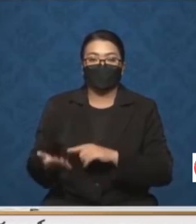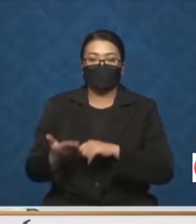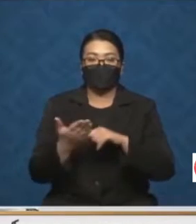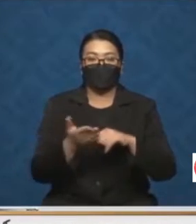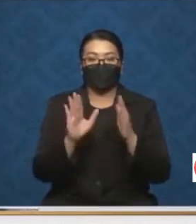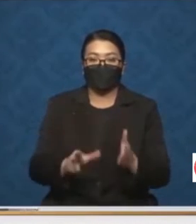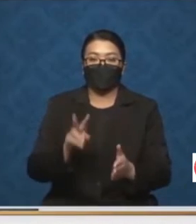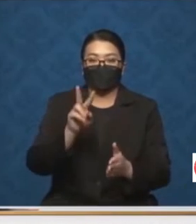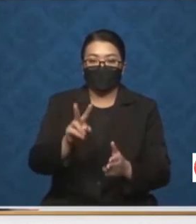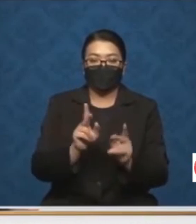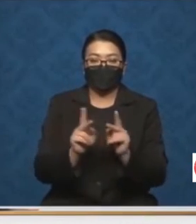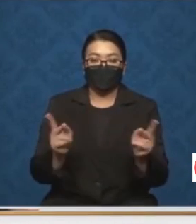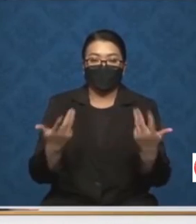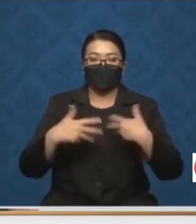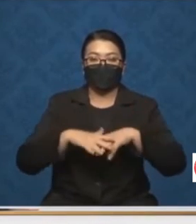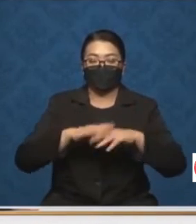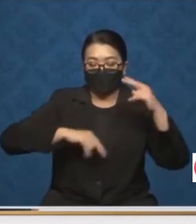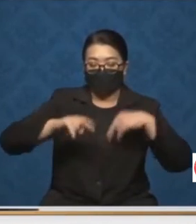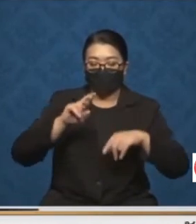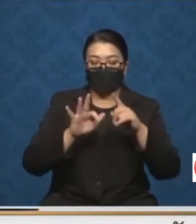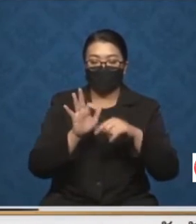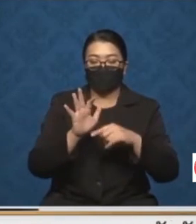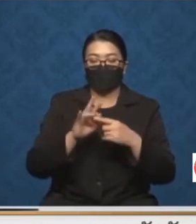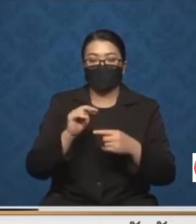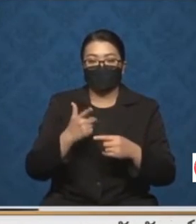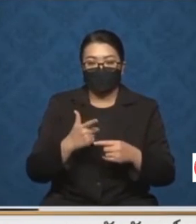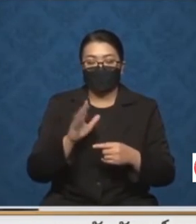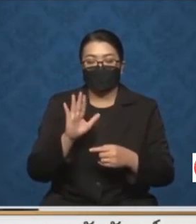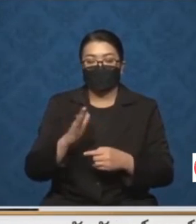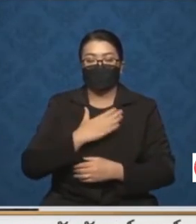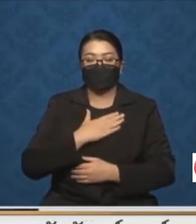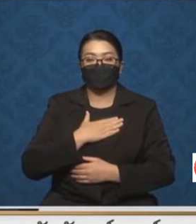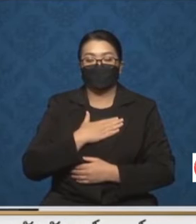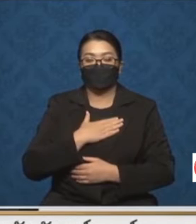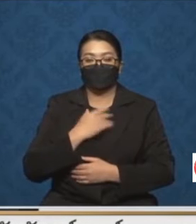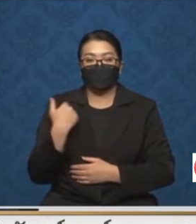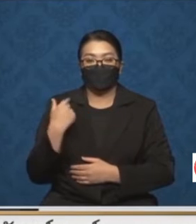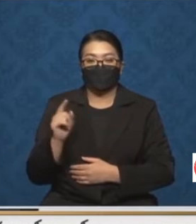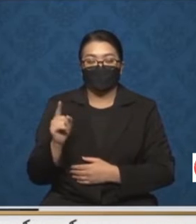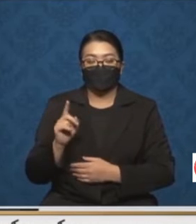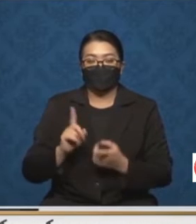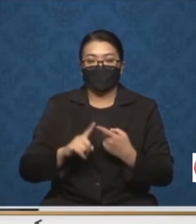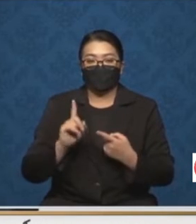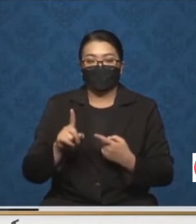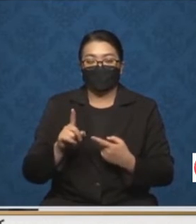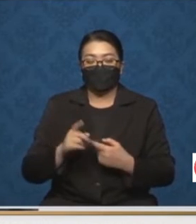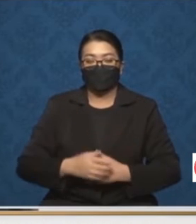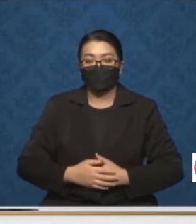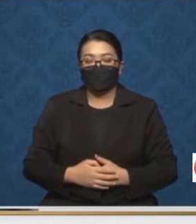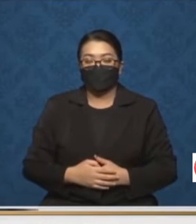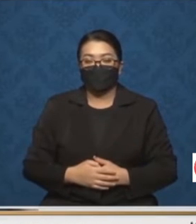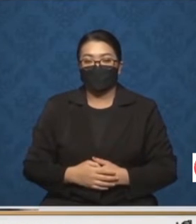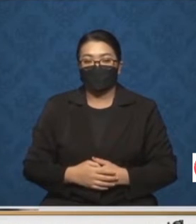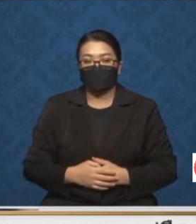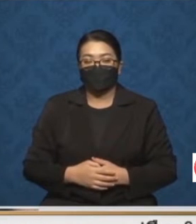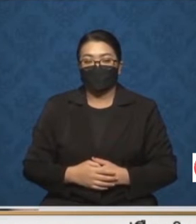อรายชื่อกรรมาธิการวิสามัญในสัดส่วนของพรรคประชาธิปัตย์2ท่านดังนี้ครับ1น